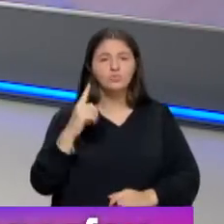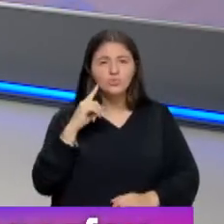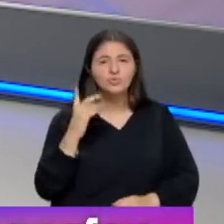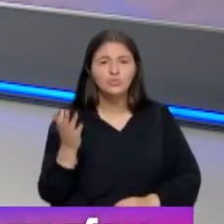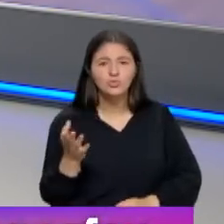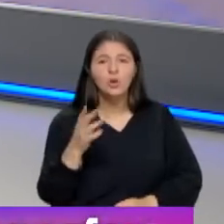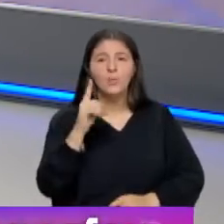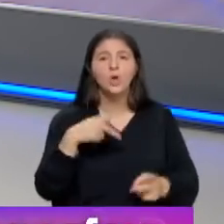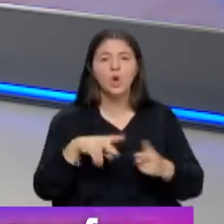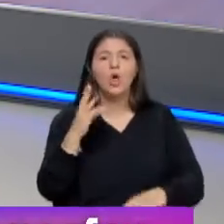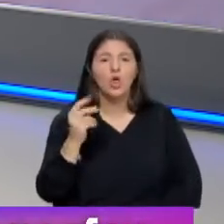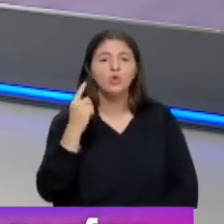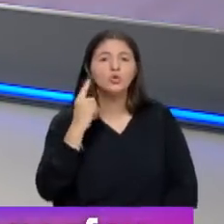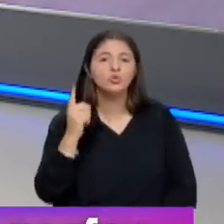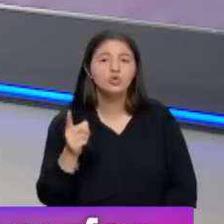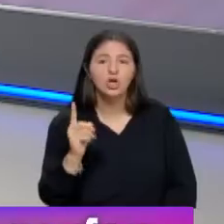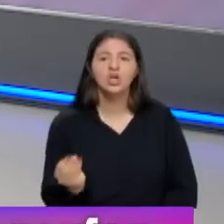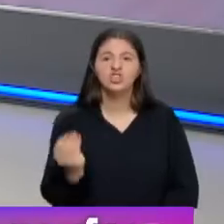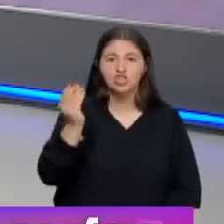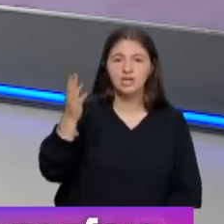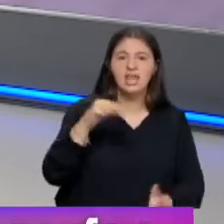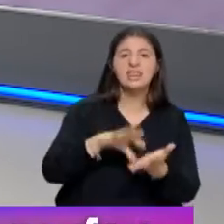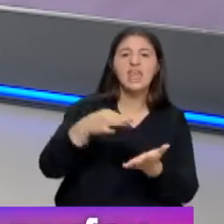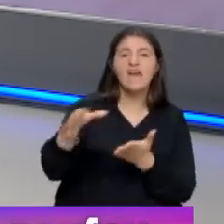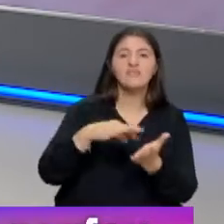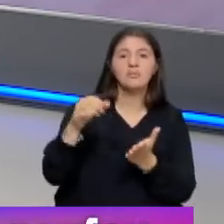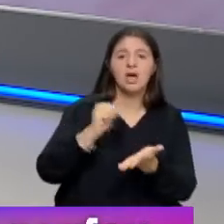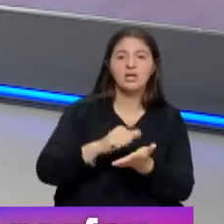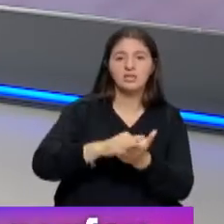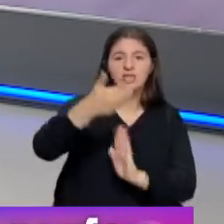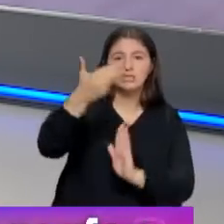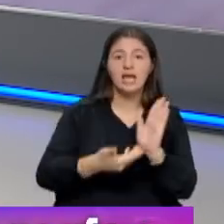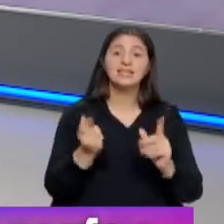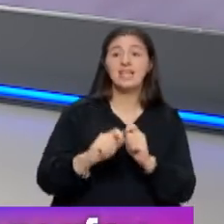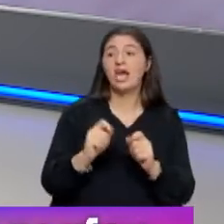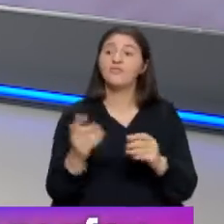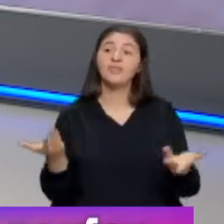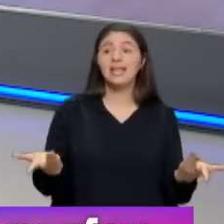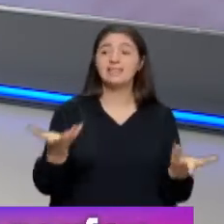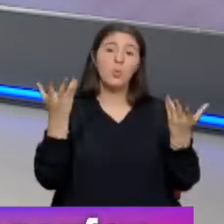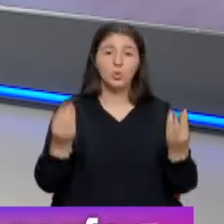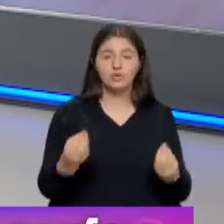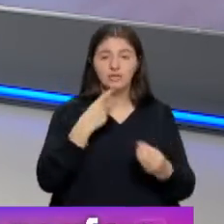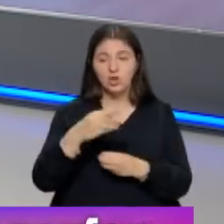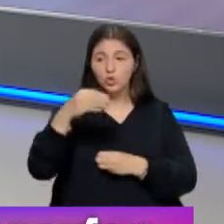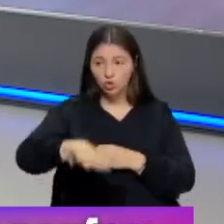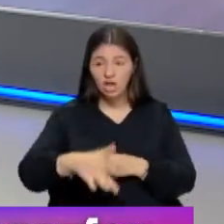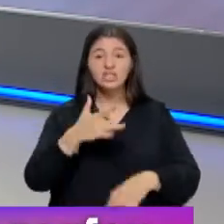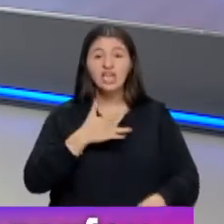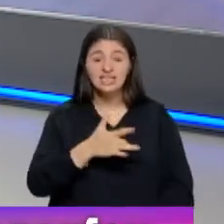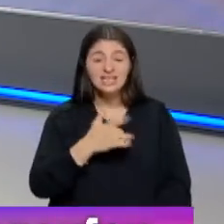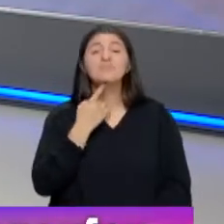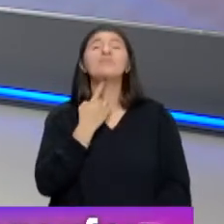bir formül olarak çıktı takdim gazetesinde sıralandı nasıl tasarruf yaparsınız çocuğunuzun